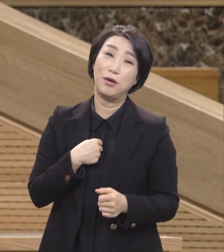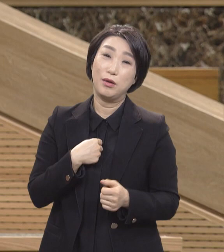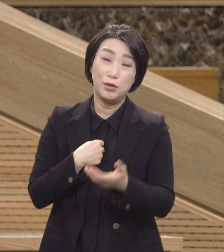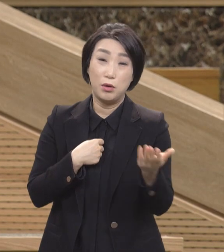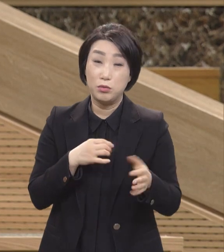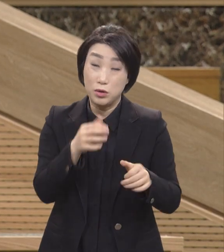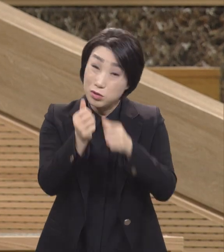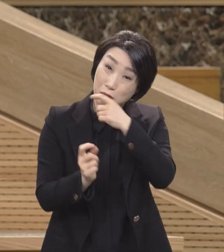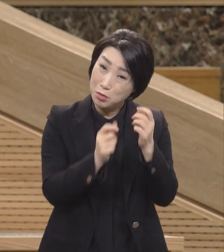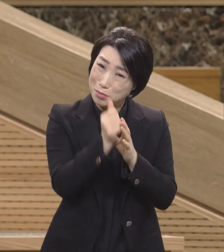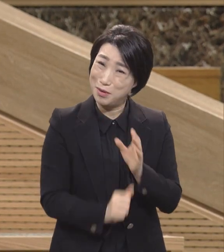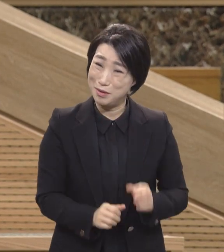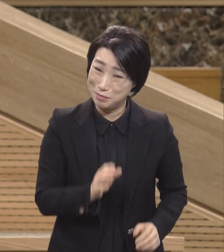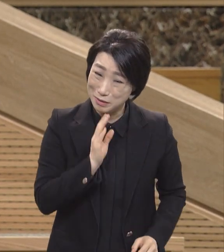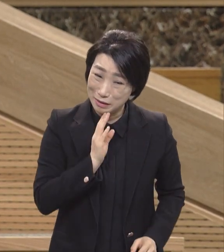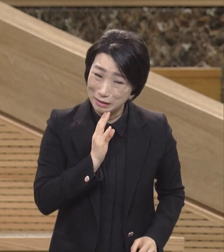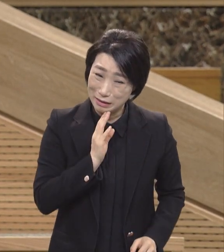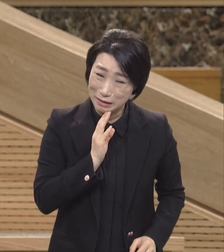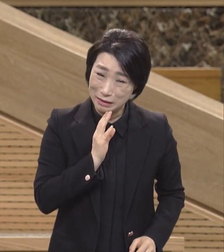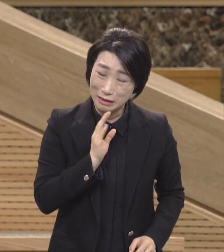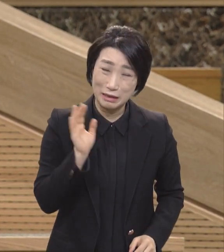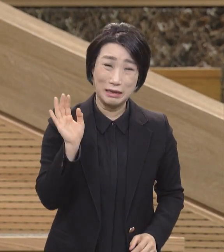시험 들 일이 있냐?